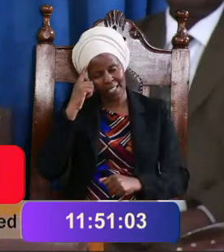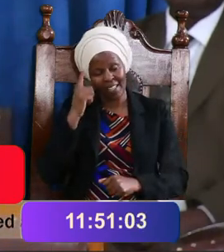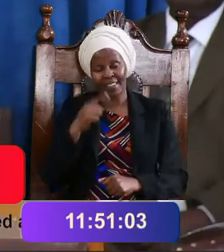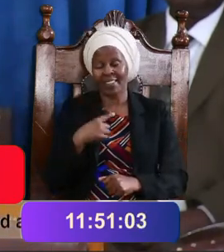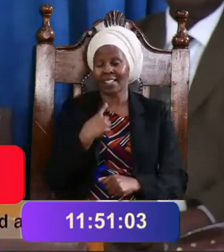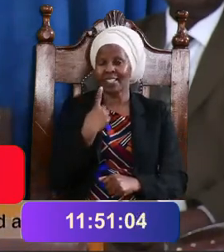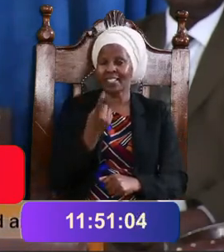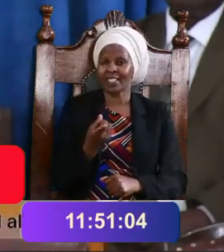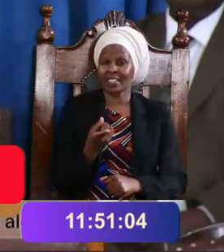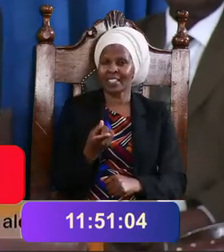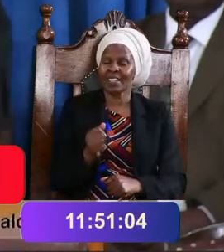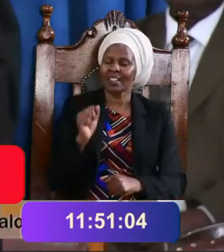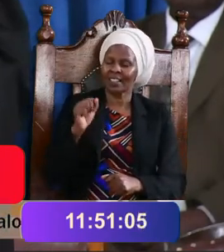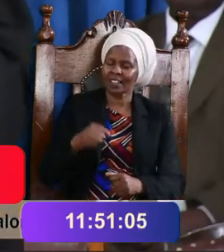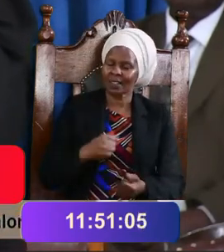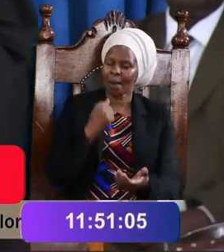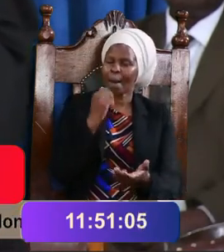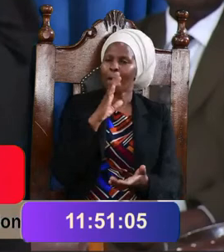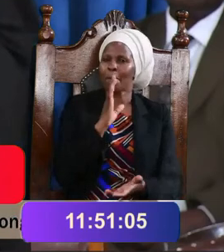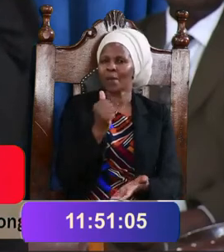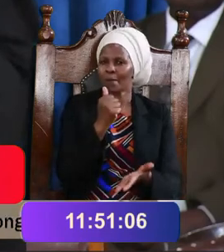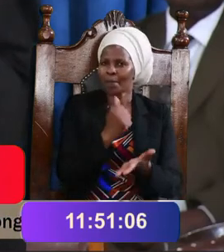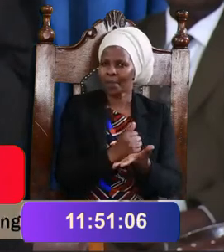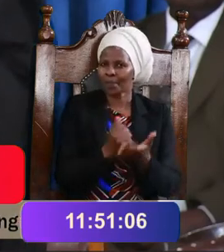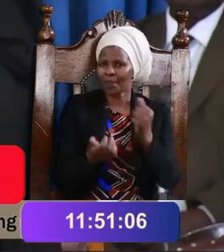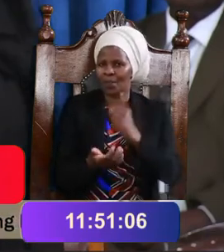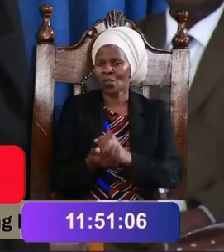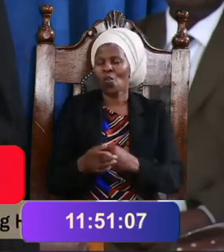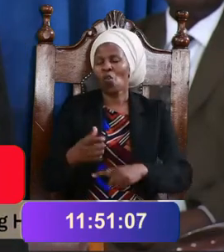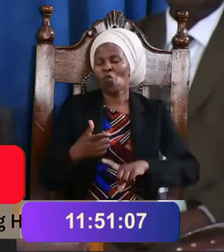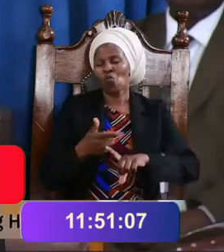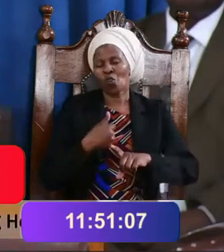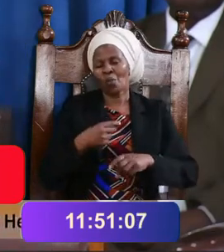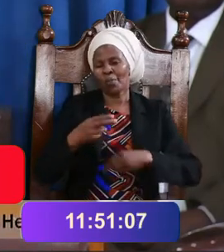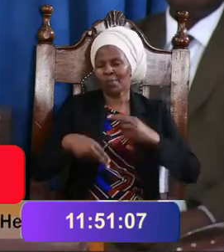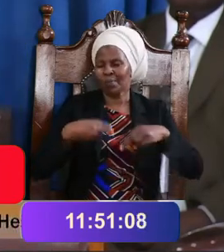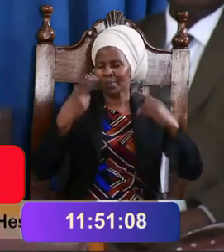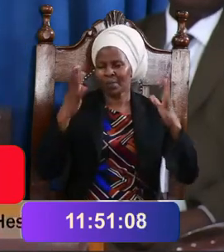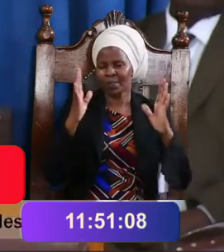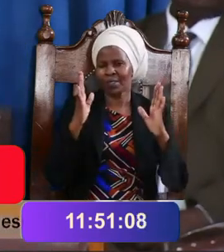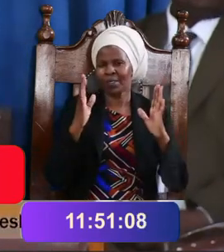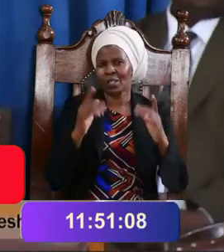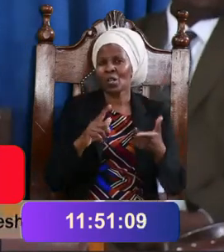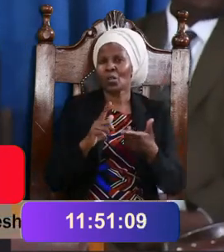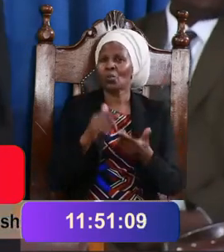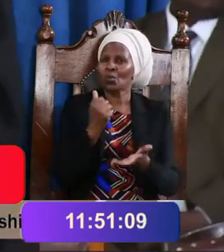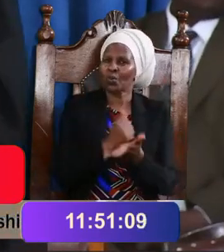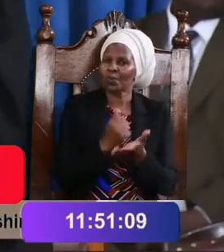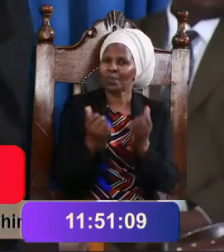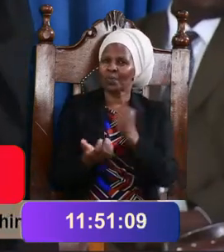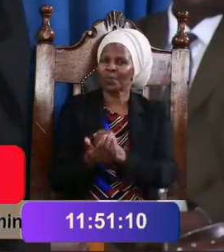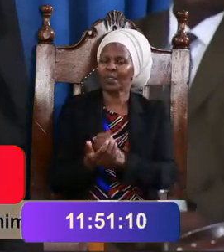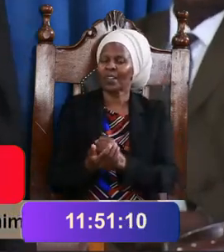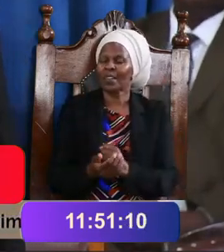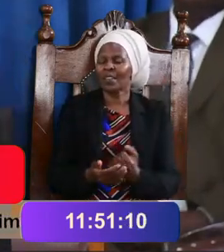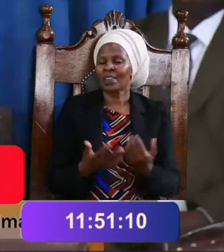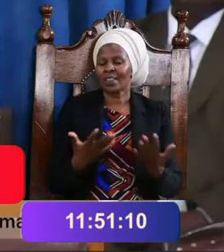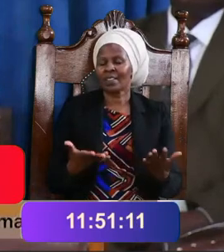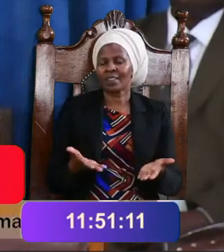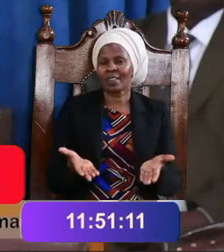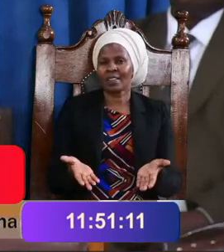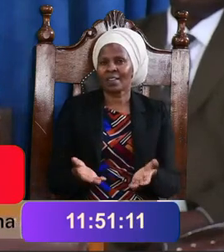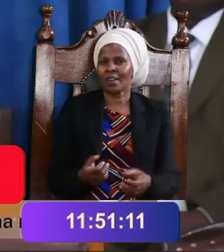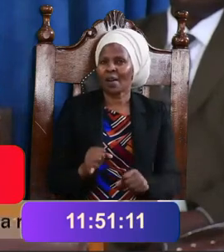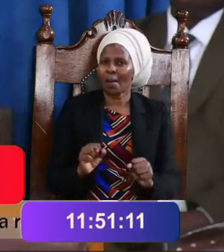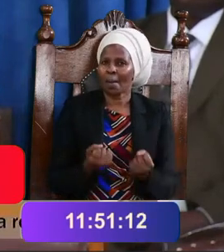wanasema asulubishwe. Kutoka hozana mpaka asulubishwe, kuna mambo fulani yalifanyika pale.